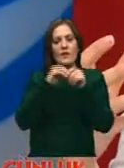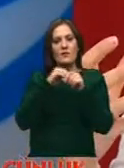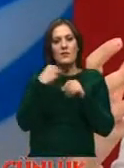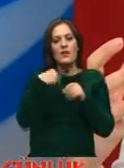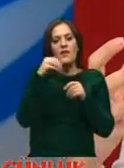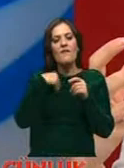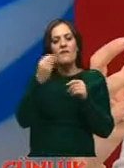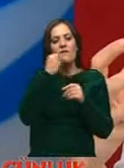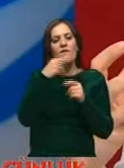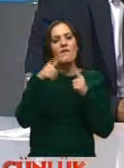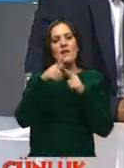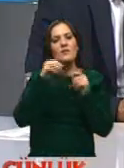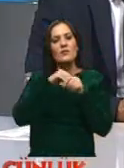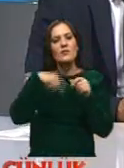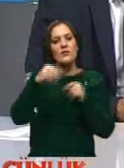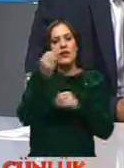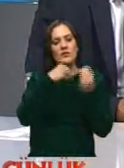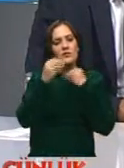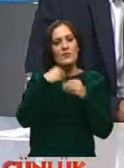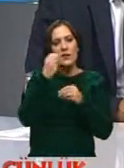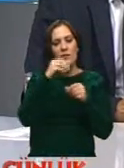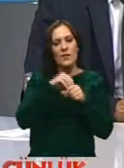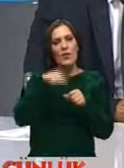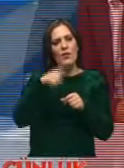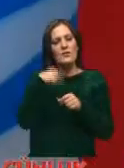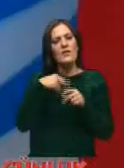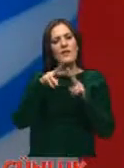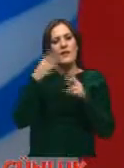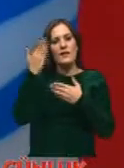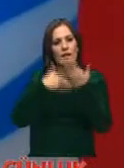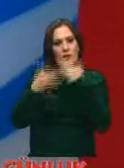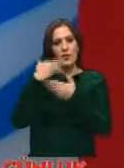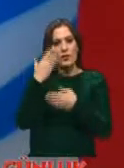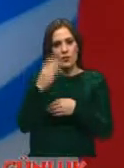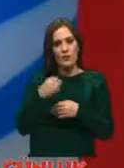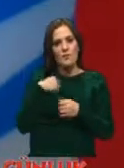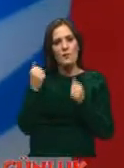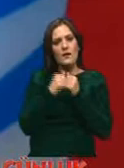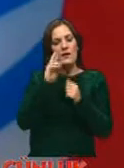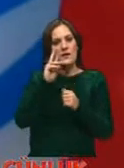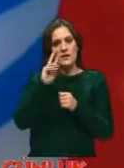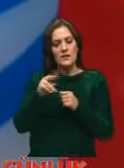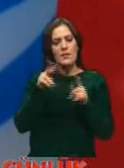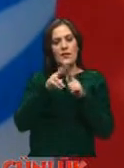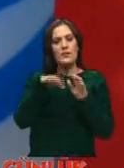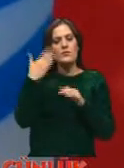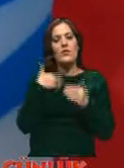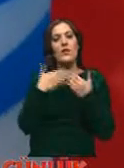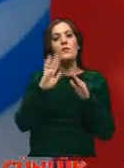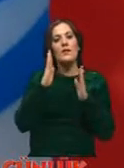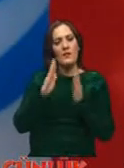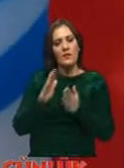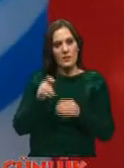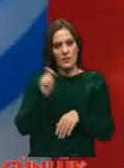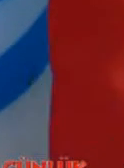atıştırmalık yemekler. Bakalım yeşil o tarafı var. Onu da bize Nihal anlatsın. Olur mu? Birlikte izleyelim. Ederiz. Nihal'den sonra ayrılmayın,